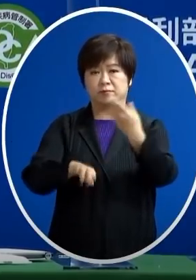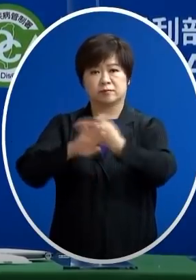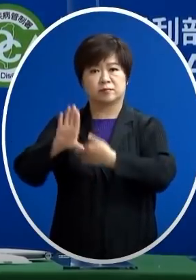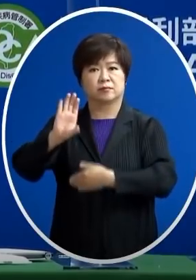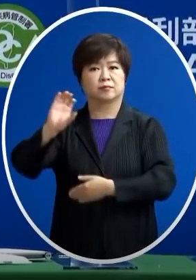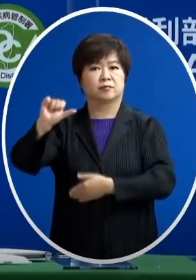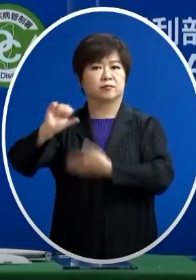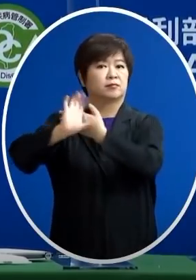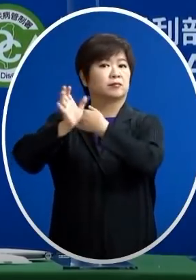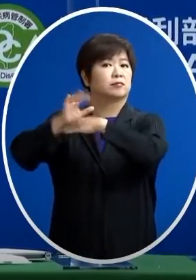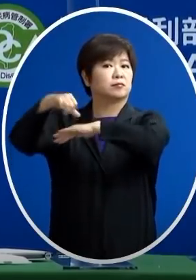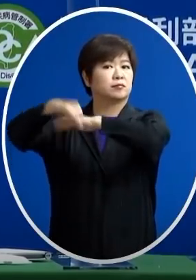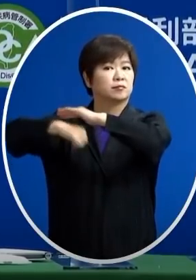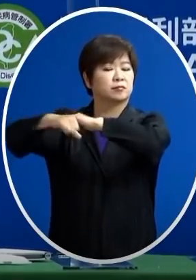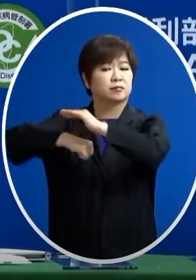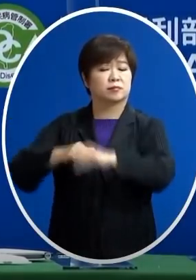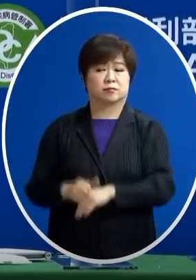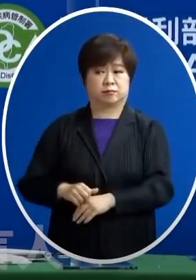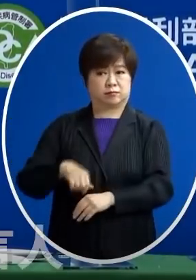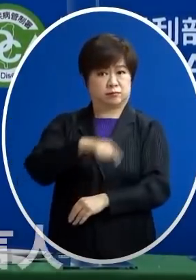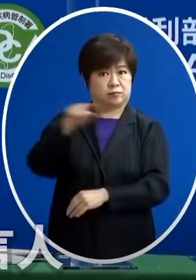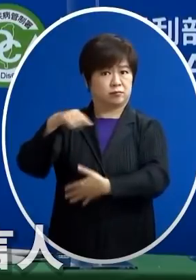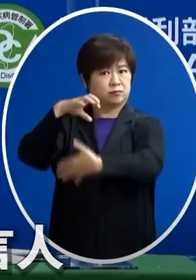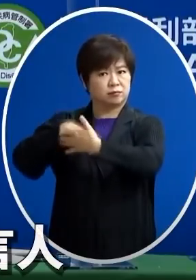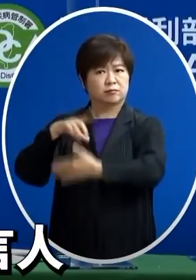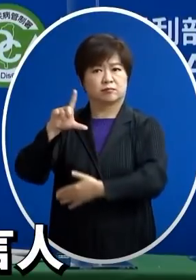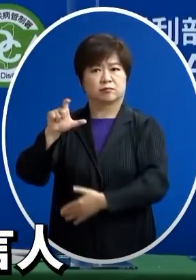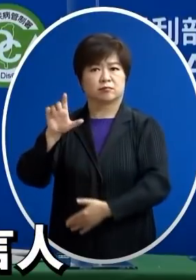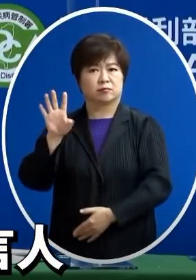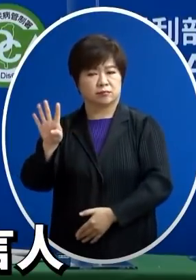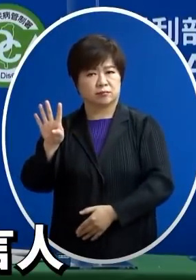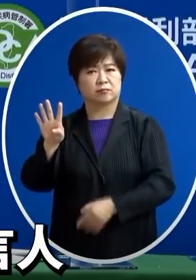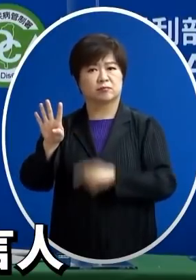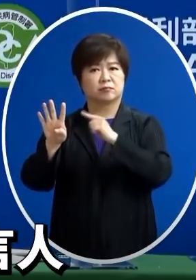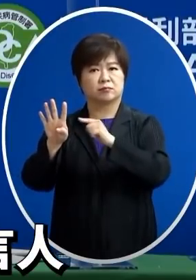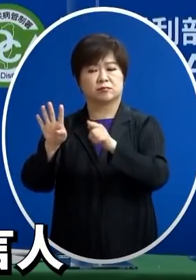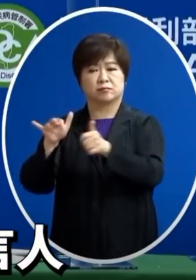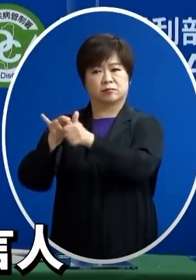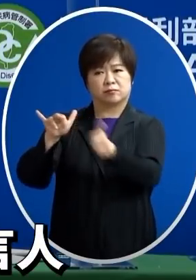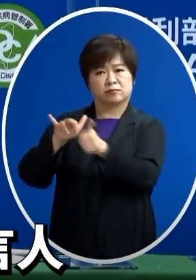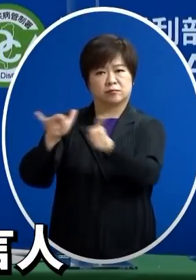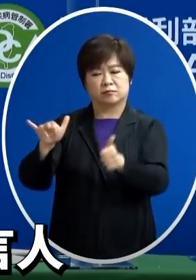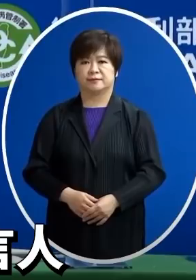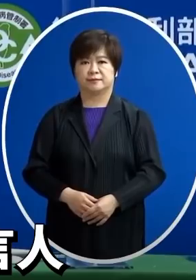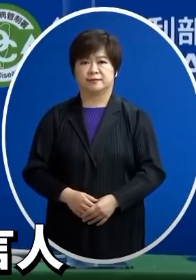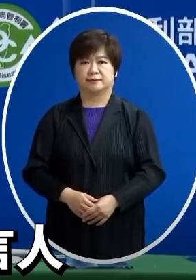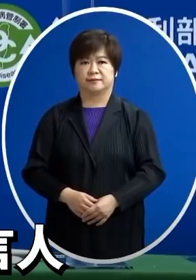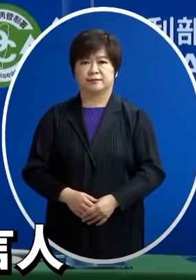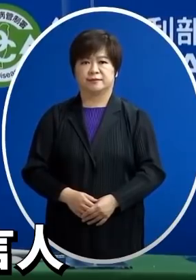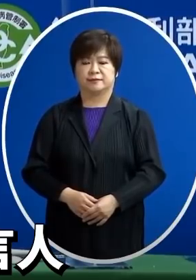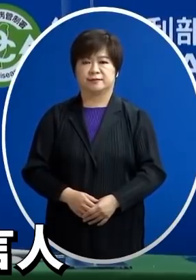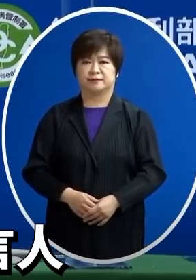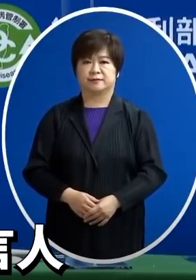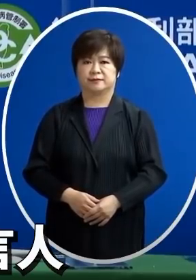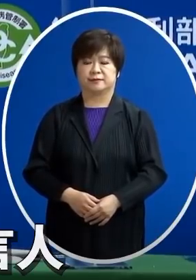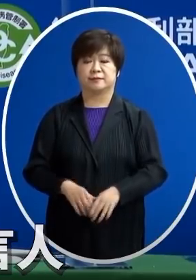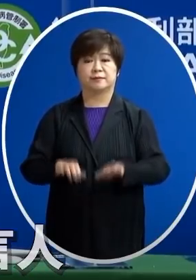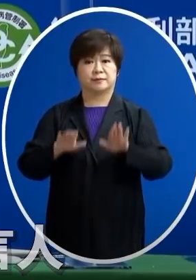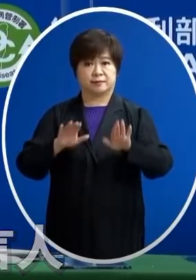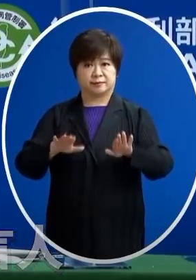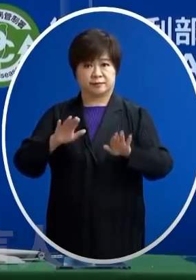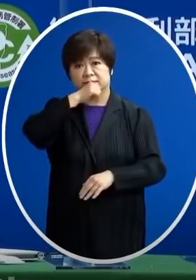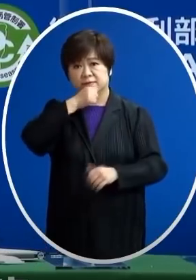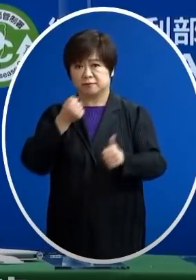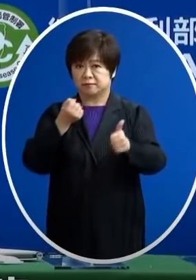95例是境外入，那这境外入当中有64例是属于落地采检阳性哈。那今天的这两起本